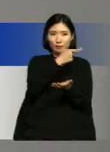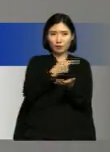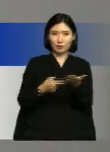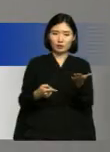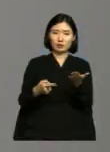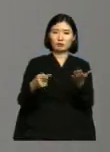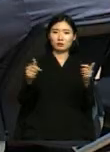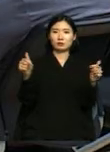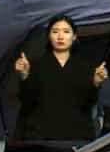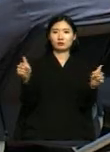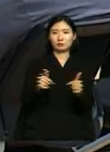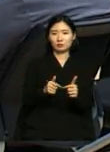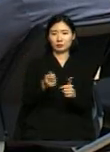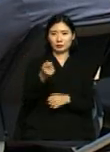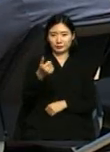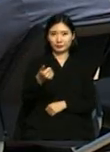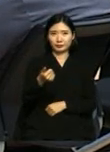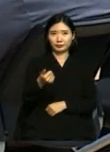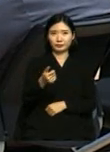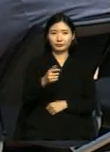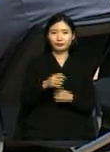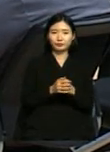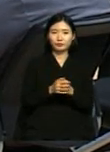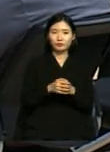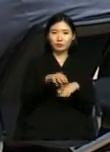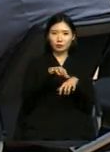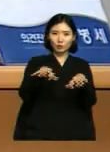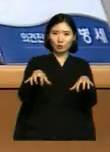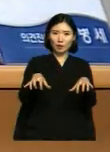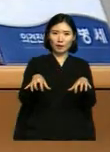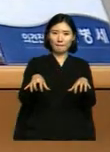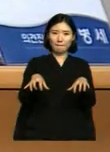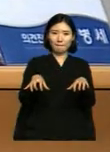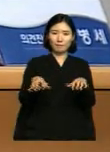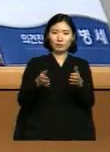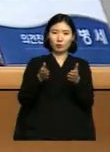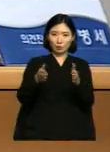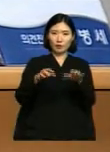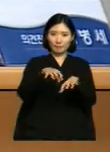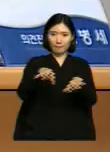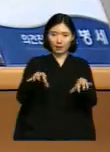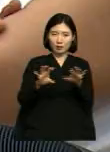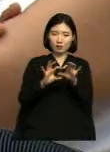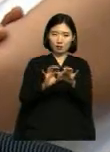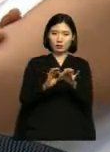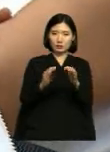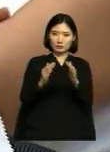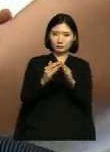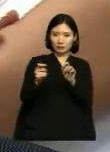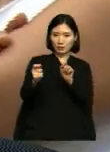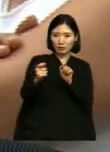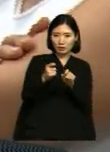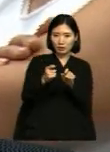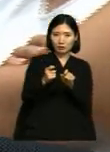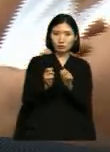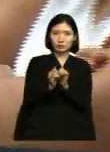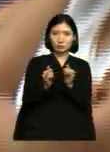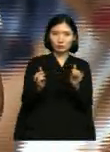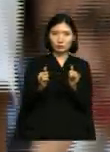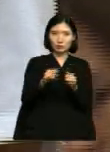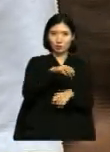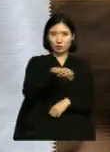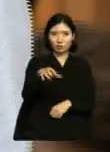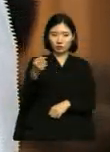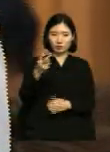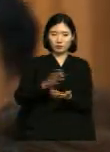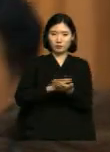최소화하게 한 겁니다. 반면 여의주 마을 등 도로가 마을을 관통하거나 주거지와 더 가까워진 주민들은 노선